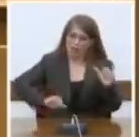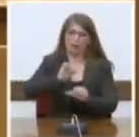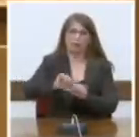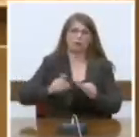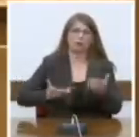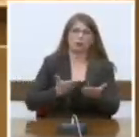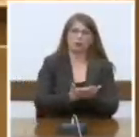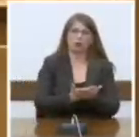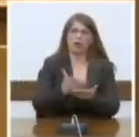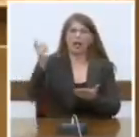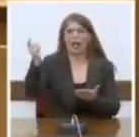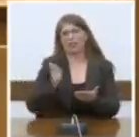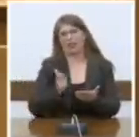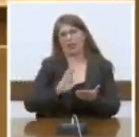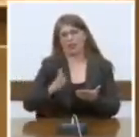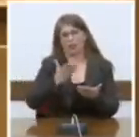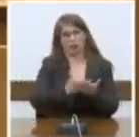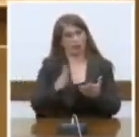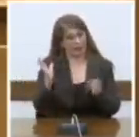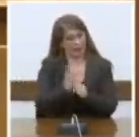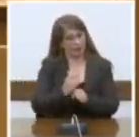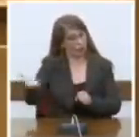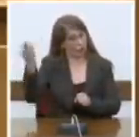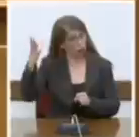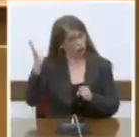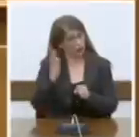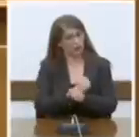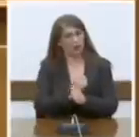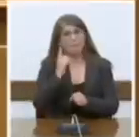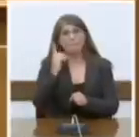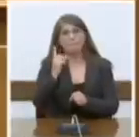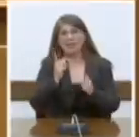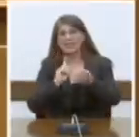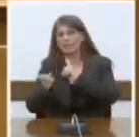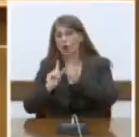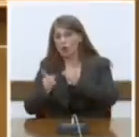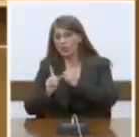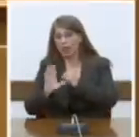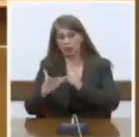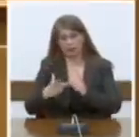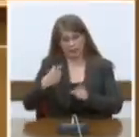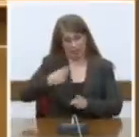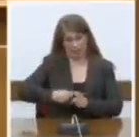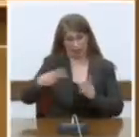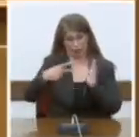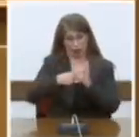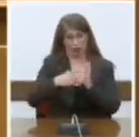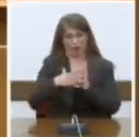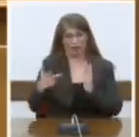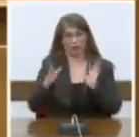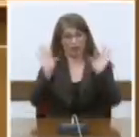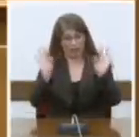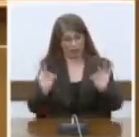τη δανειακή θεσμοί. Και πετύχαμε τότε μία συμφωνία ώστε η Ελλάδα το 2018 να έχει ρυθμισμένο